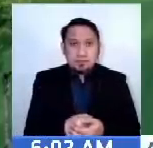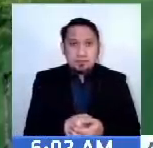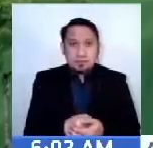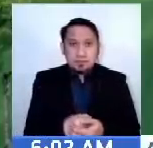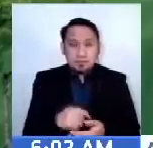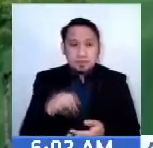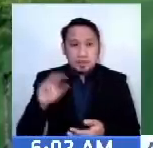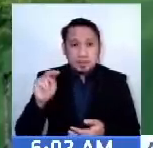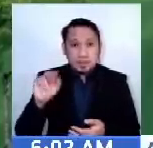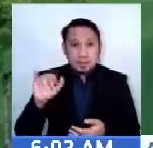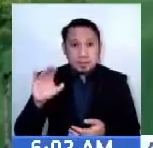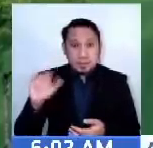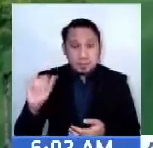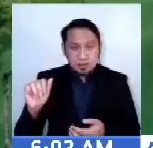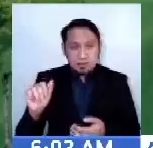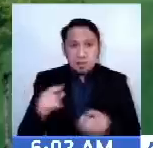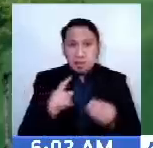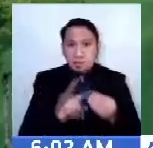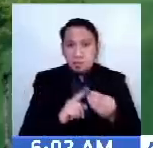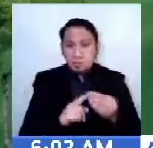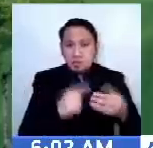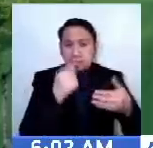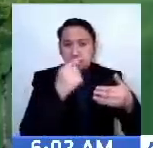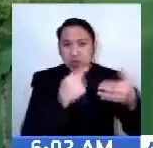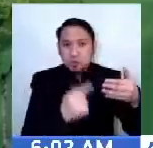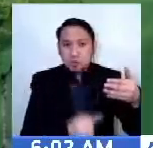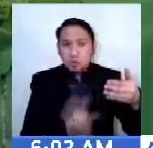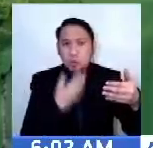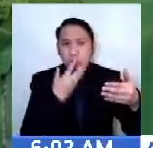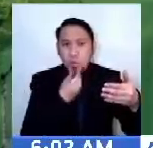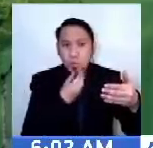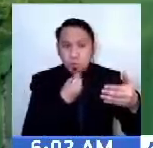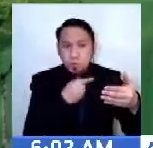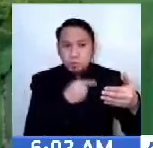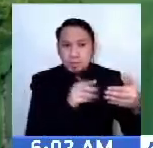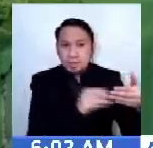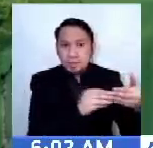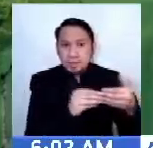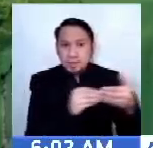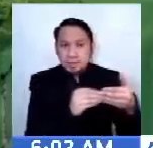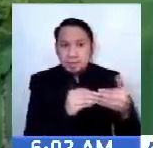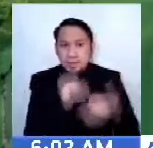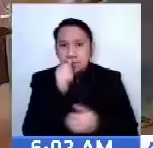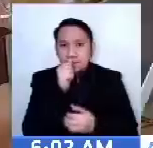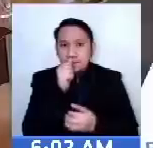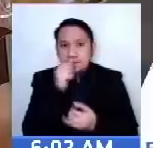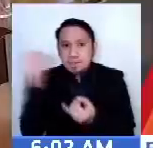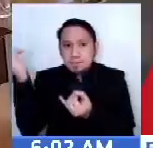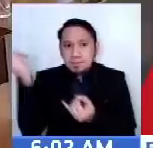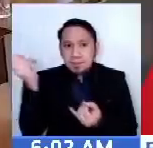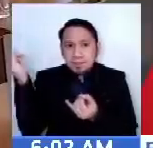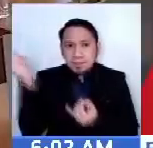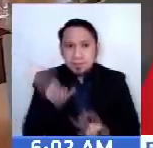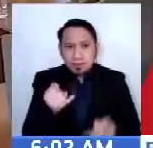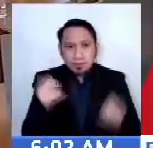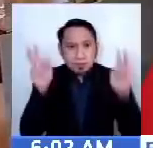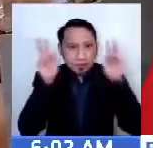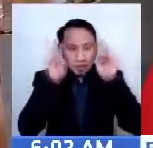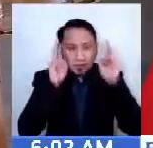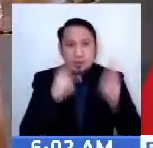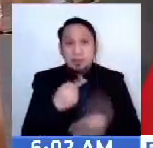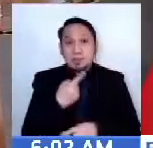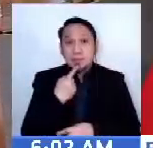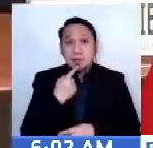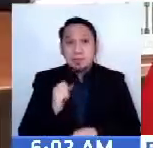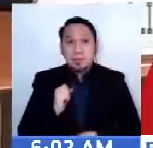NICA ang listahan ng mga umano'y pasimuno ng smuggling ng mga produktong agrikultura sa bansa. Ayon kay Senate President Tito Soto,